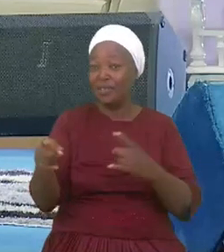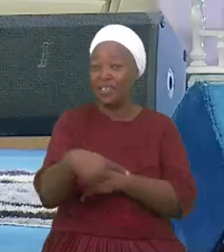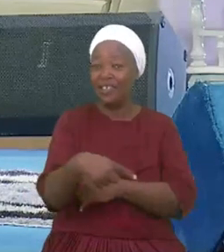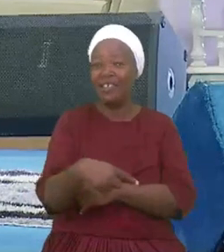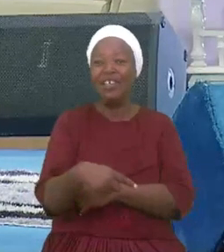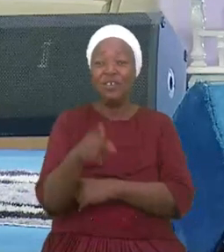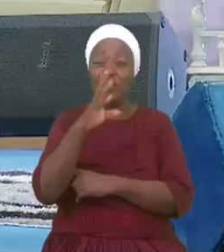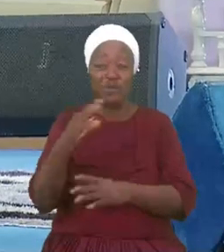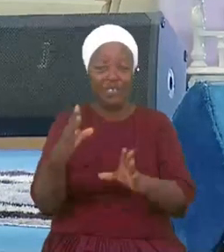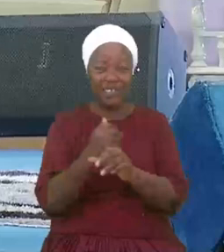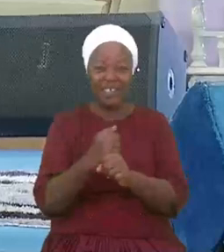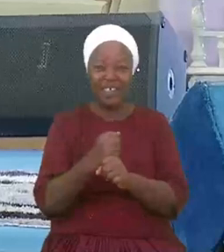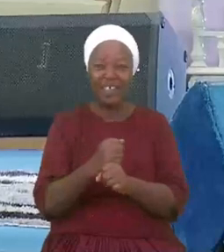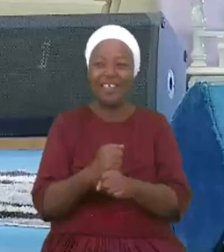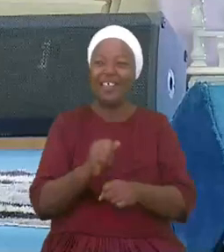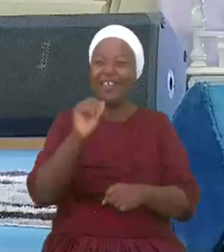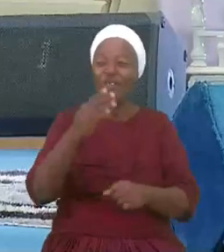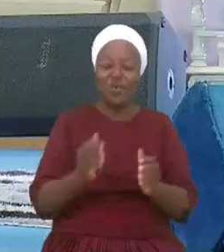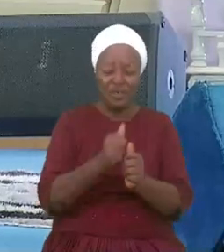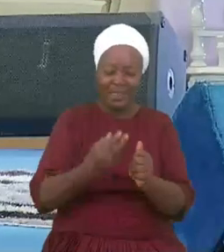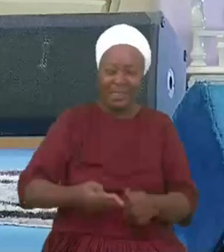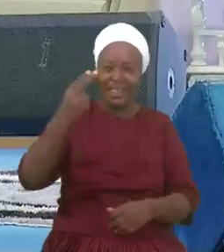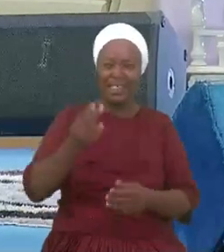quelque chose de bon vous arrive aujourd'hui